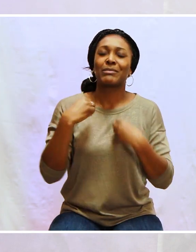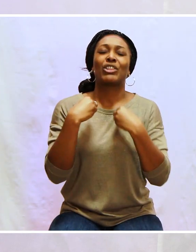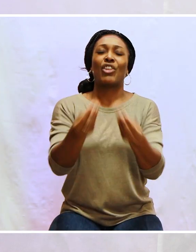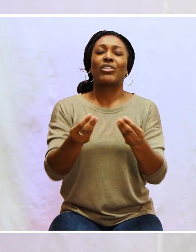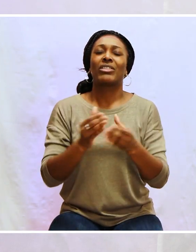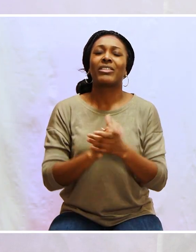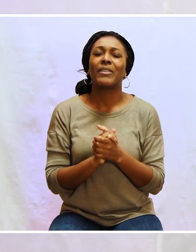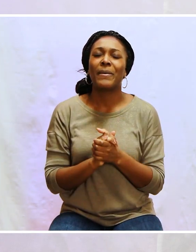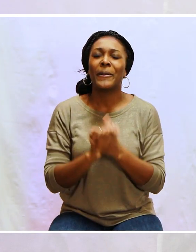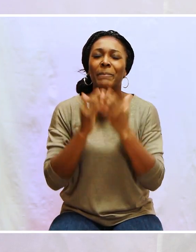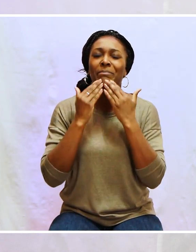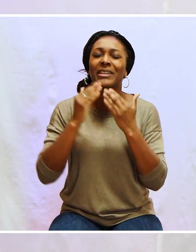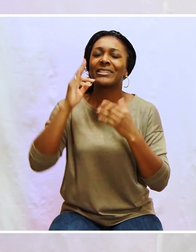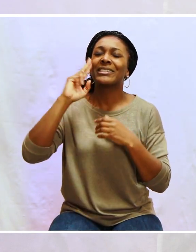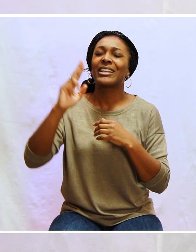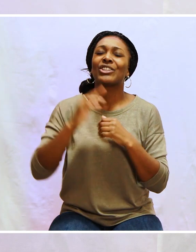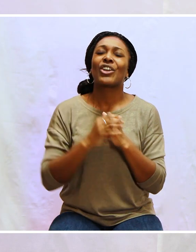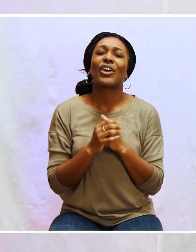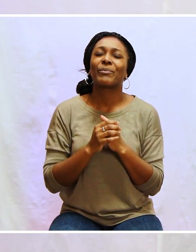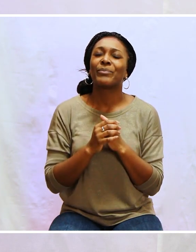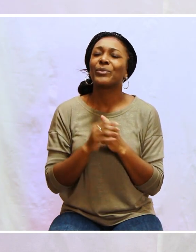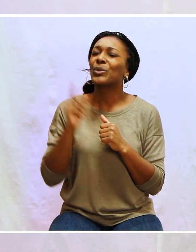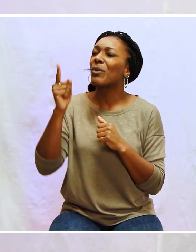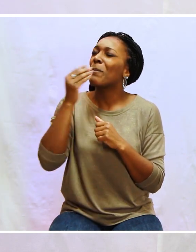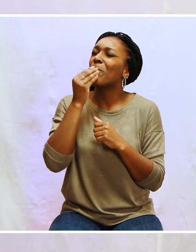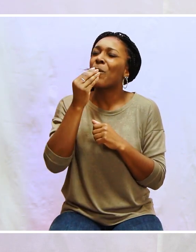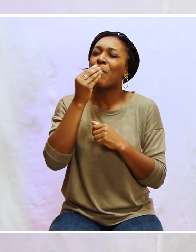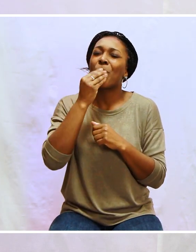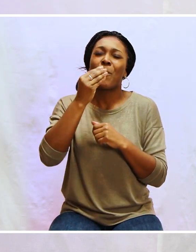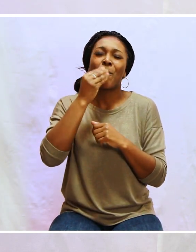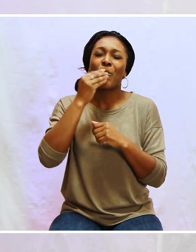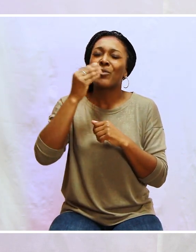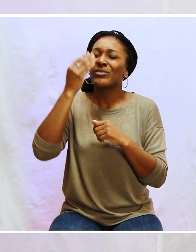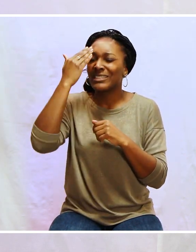Merci, Seigneur, parce que tu fais toutes choses belles en ton